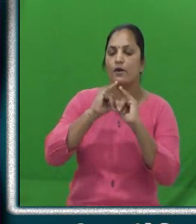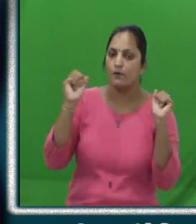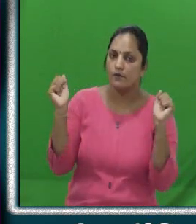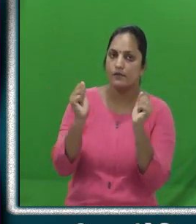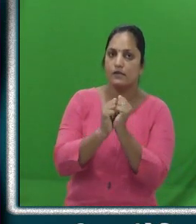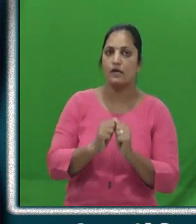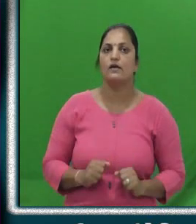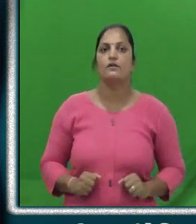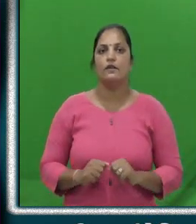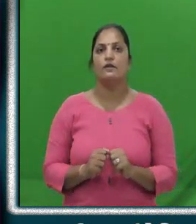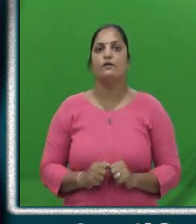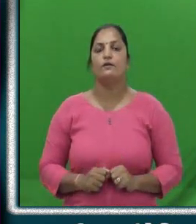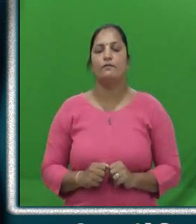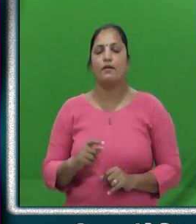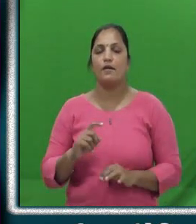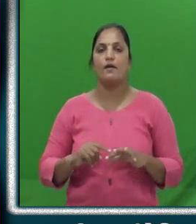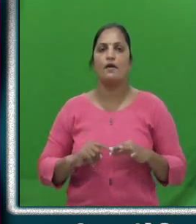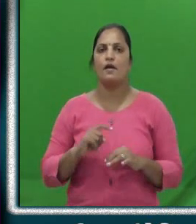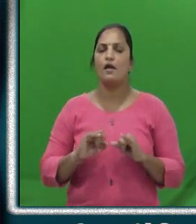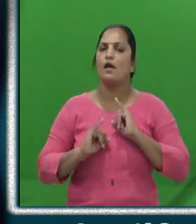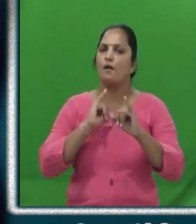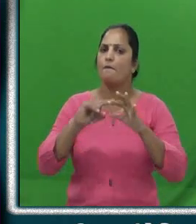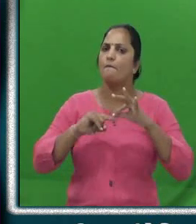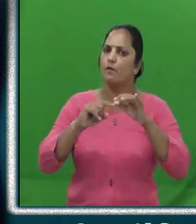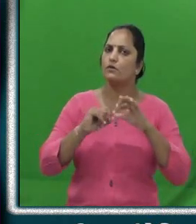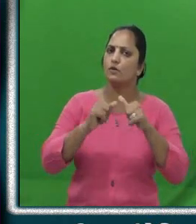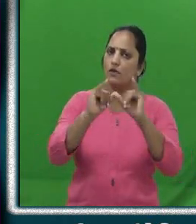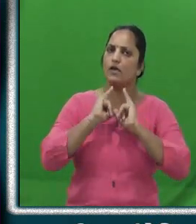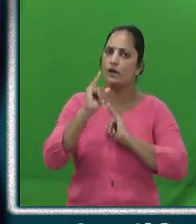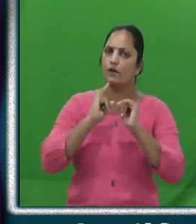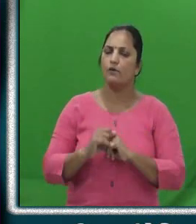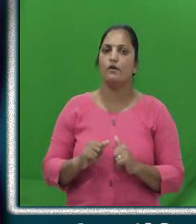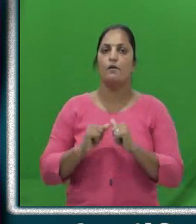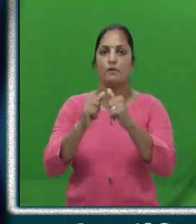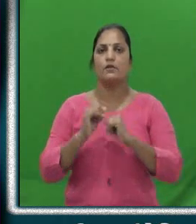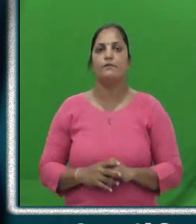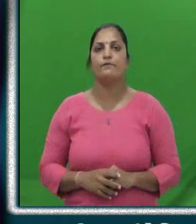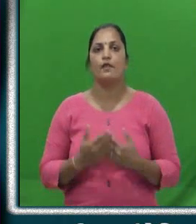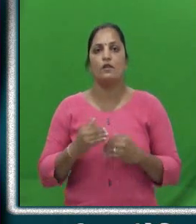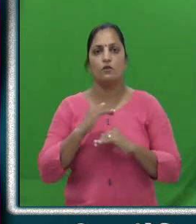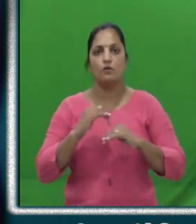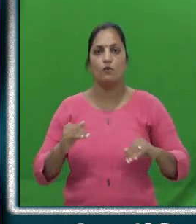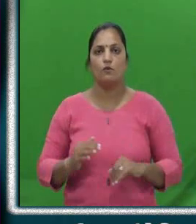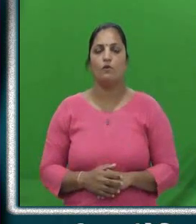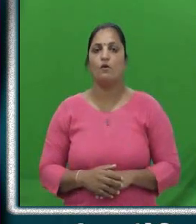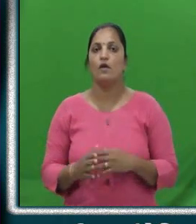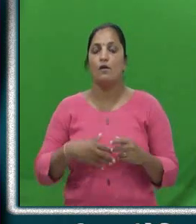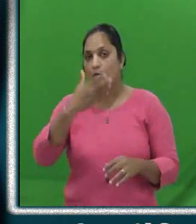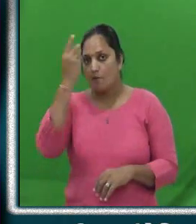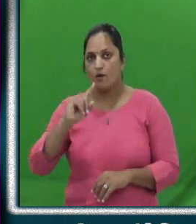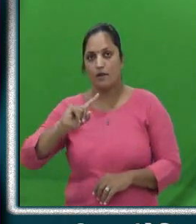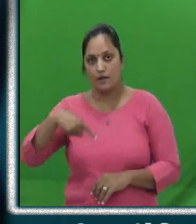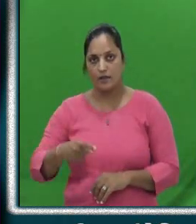કૃષ્ણમૂર્તિના ઇન્ટરવ્યુ સાથે. એમાં ઇન્ટરવ્યુઅર પ્રશ્ન પૂછશે, એનો જવાબ આપશે. વિદ્યાર્થી મિત્રો, સહેજ